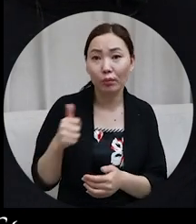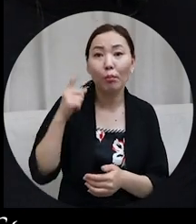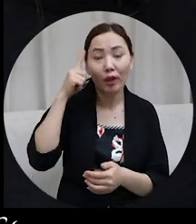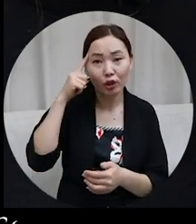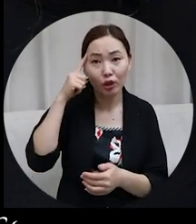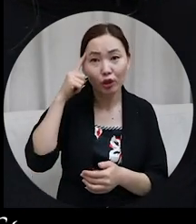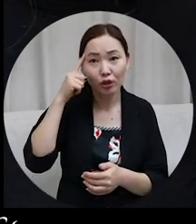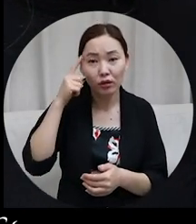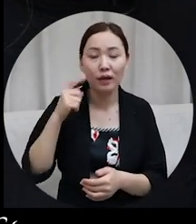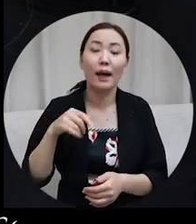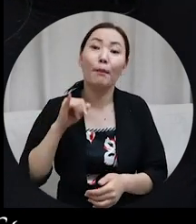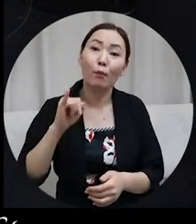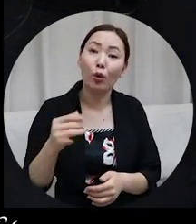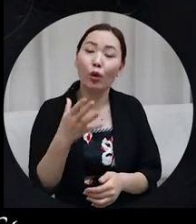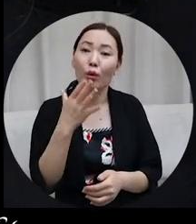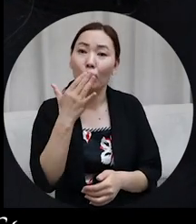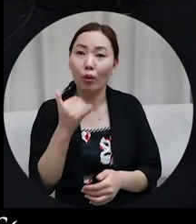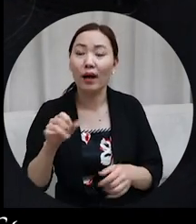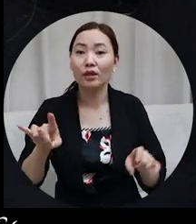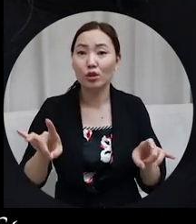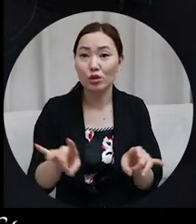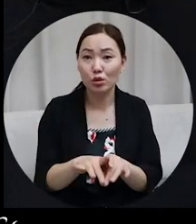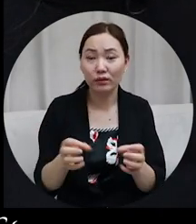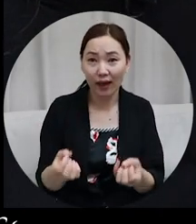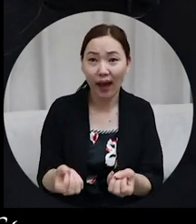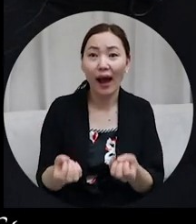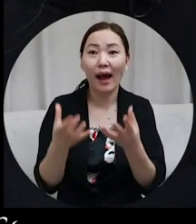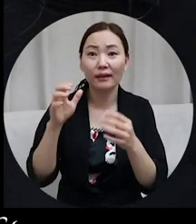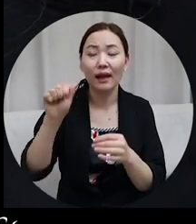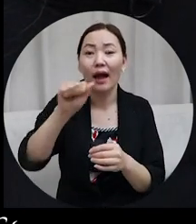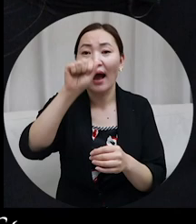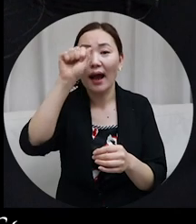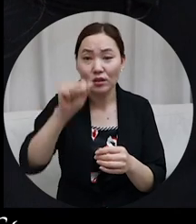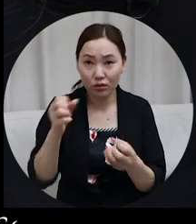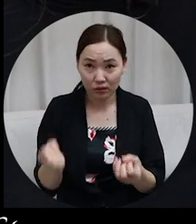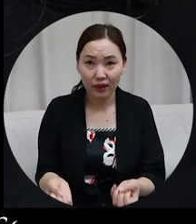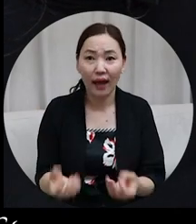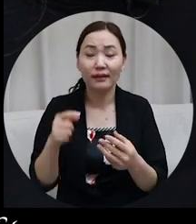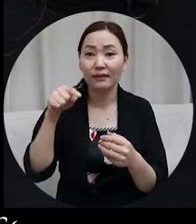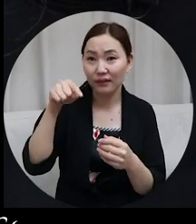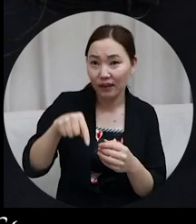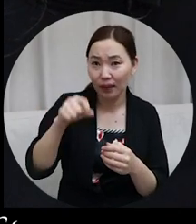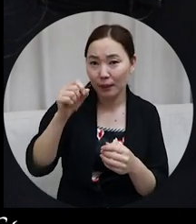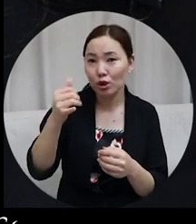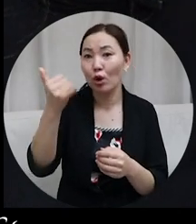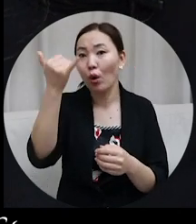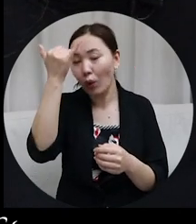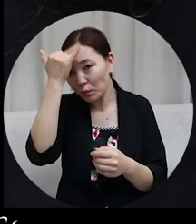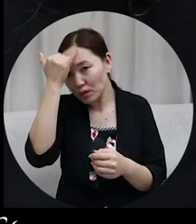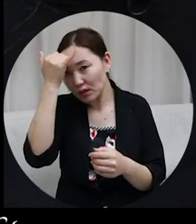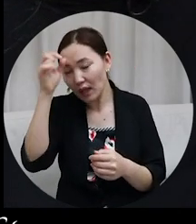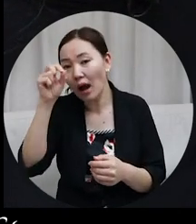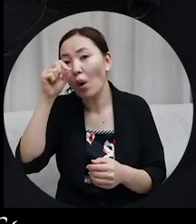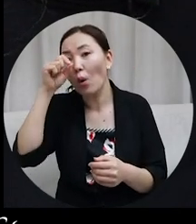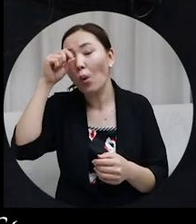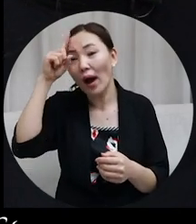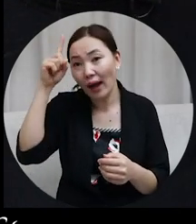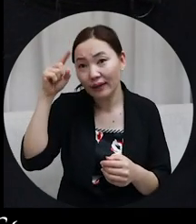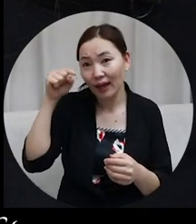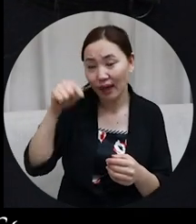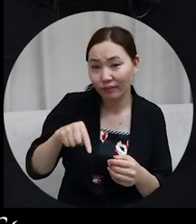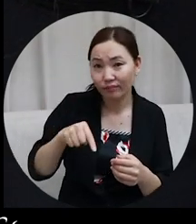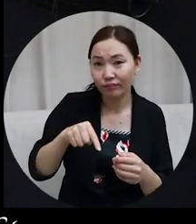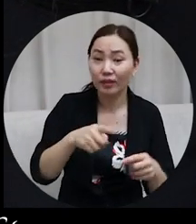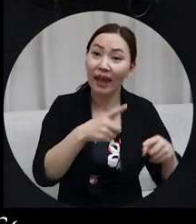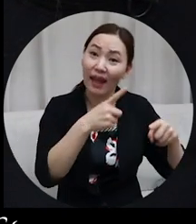муу нийлжээд сав дүрдэг болохоор муу юм тохиолдохгүй үсэхгүй а энийг харин маш тийм ухаалгаар хүлээж авч